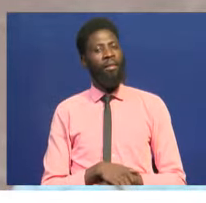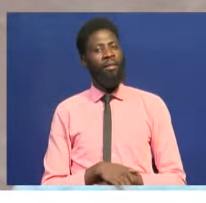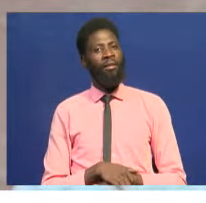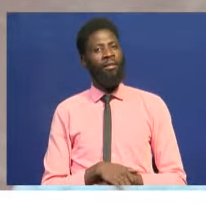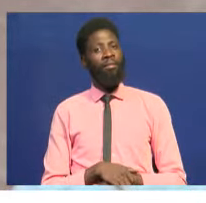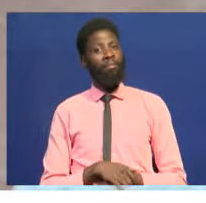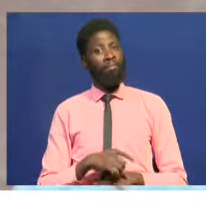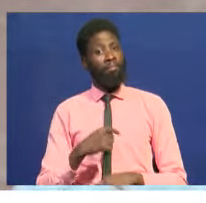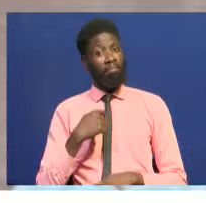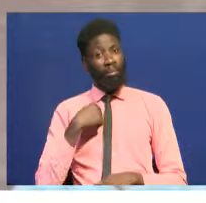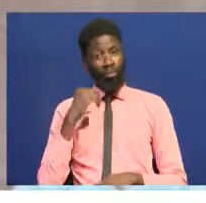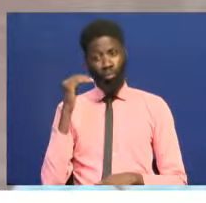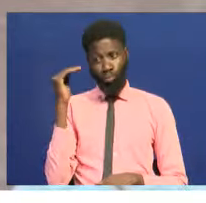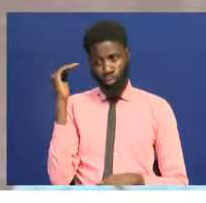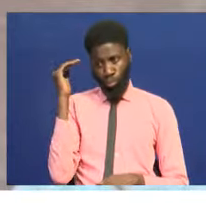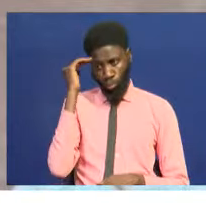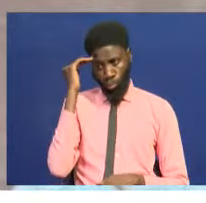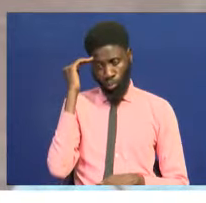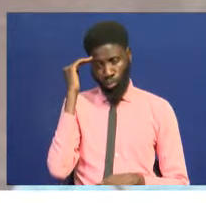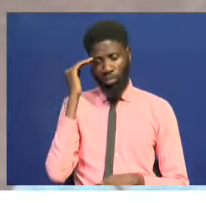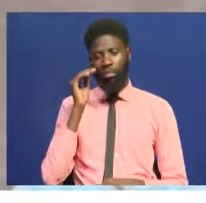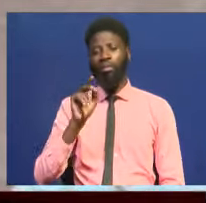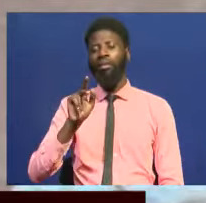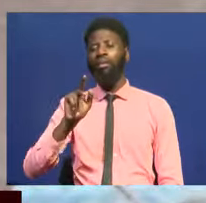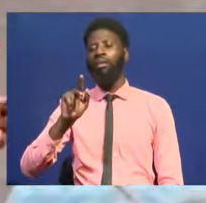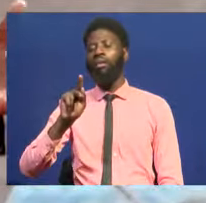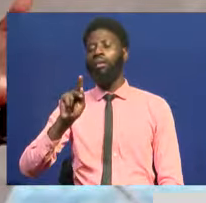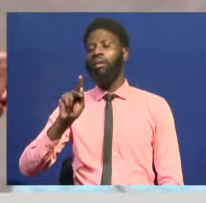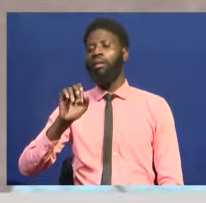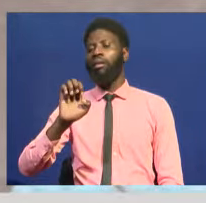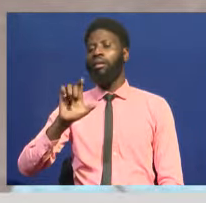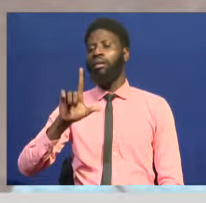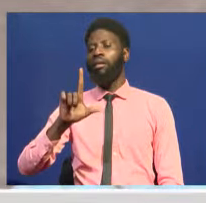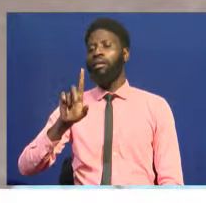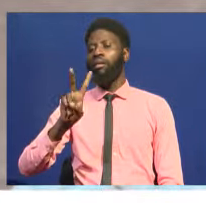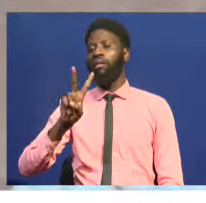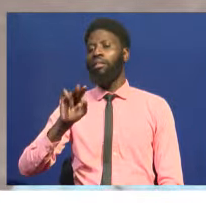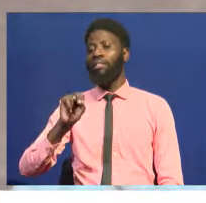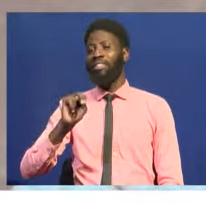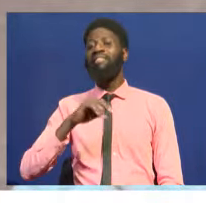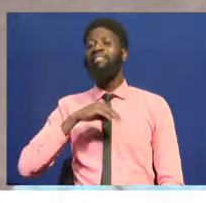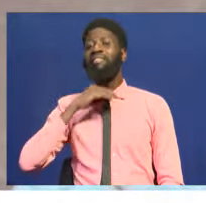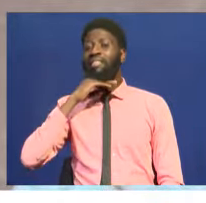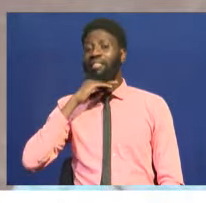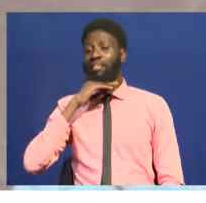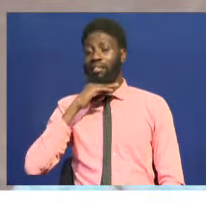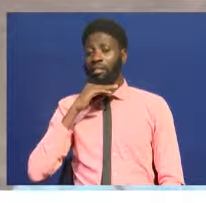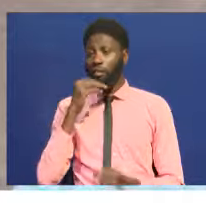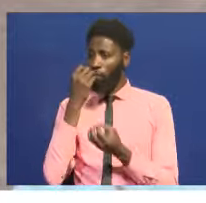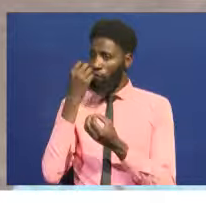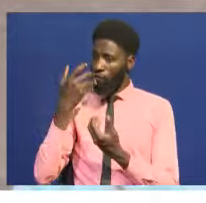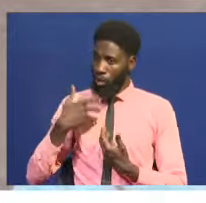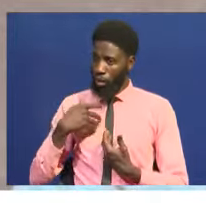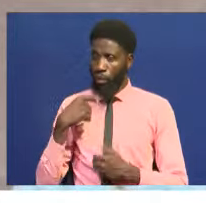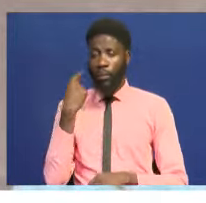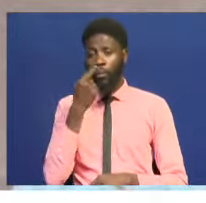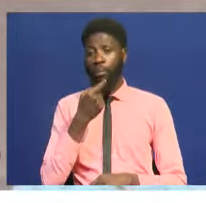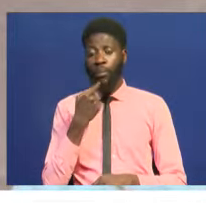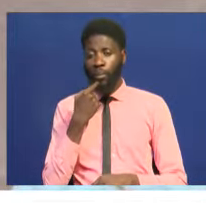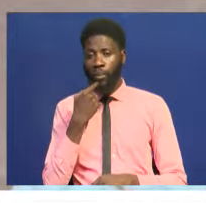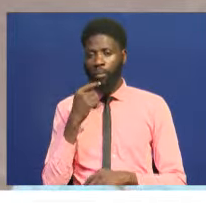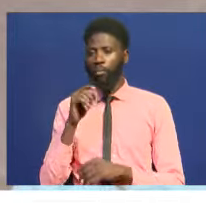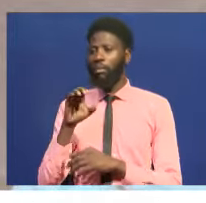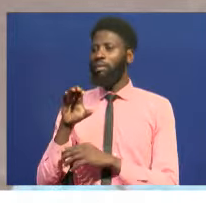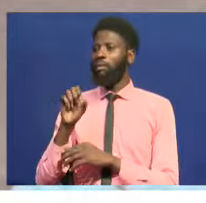I got to know about the passing on of Kelvin from C.S. Sababu. I think it was maybe a